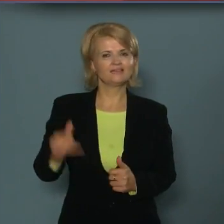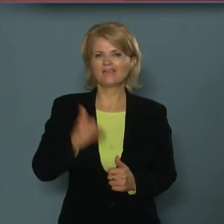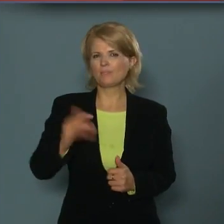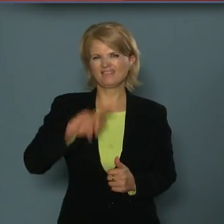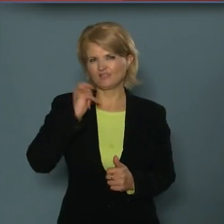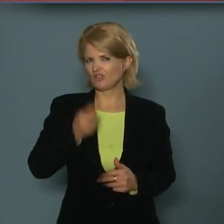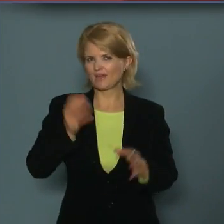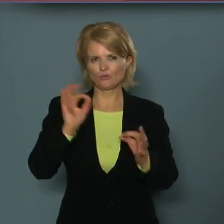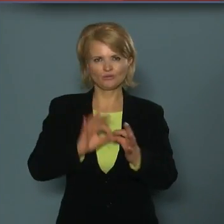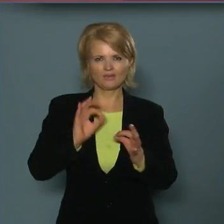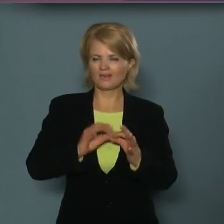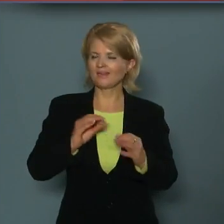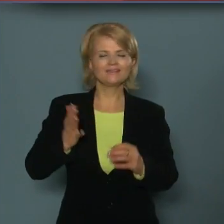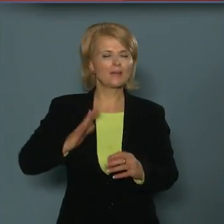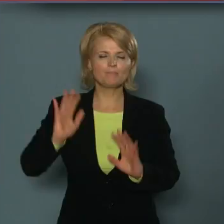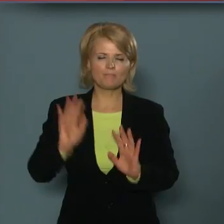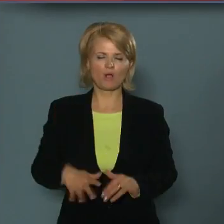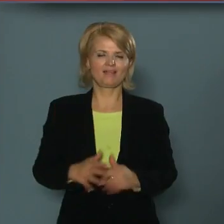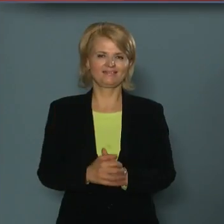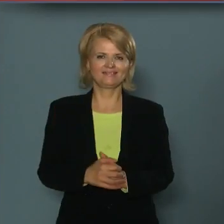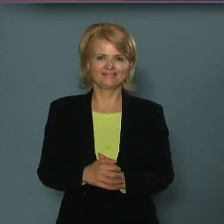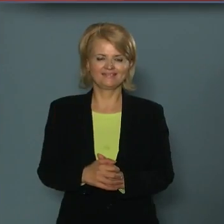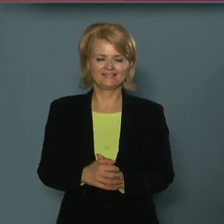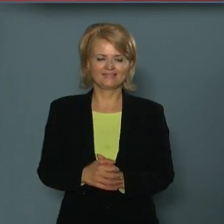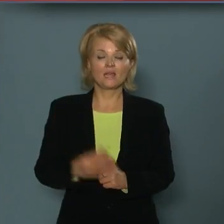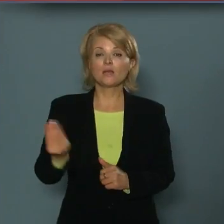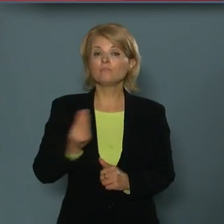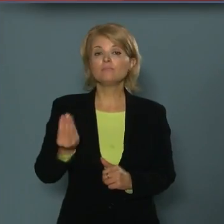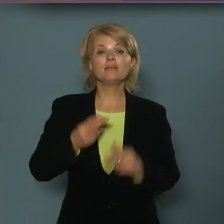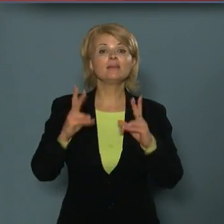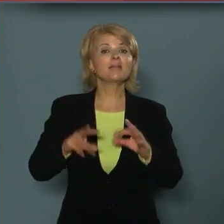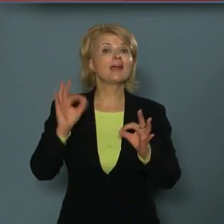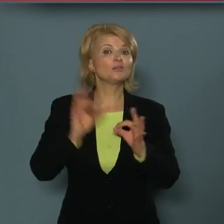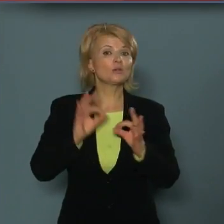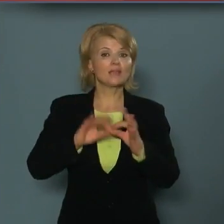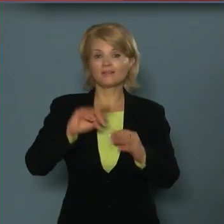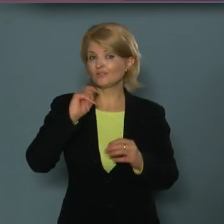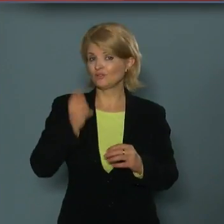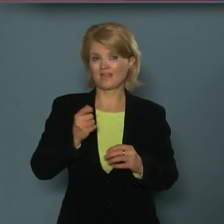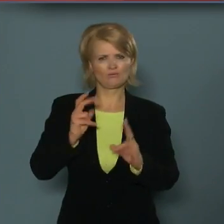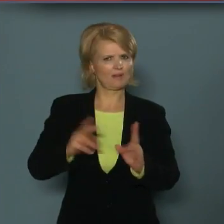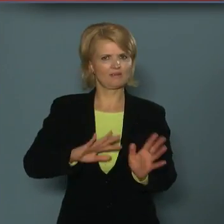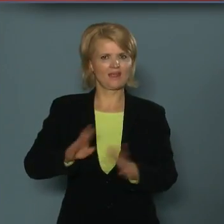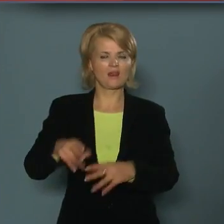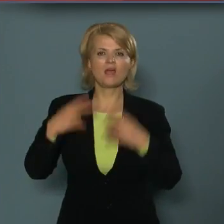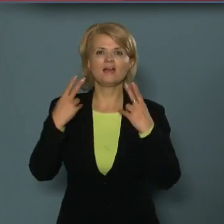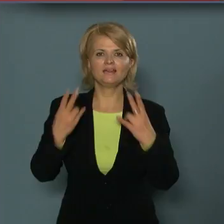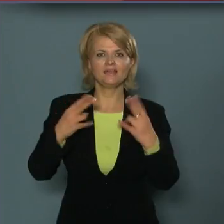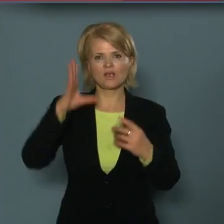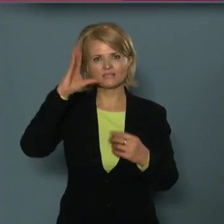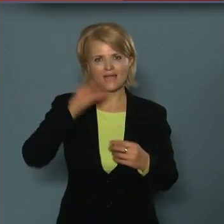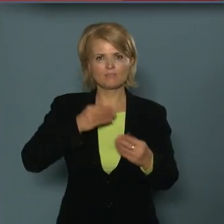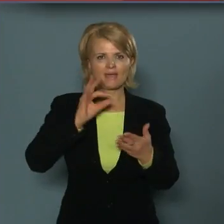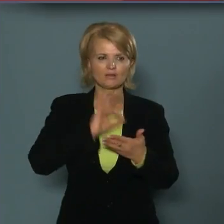mindig sikerül tökéletesen, de ez nem baj, mert miért is kellene, hogy tökéletesen sikerüljön? Az a lényeg, hogy az ember